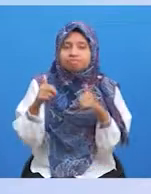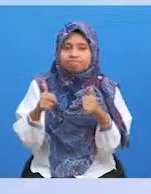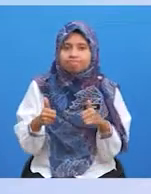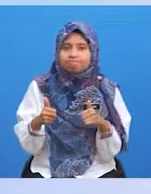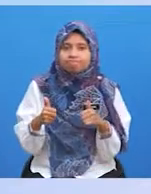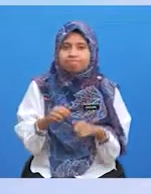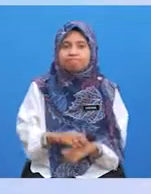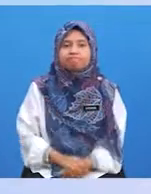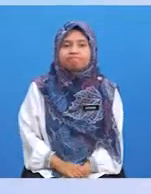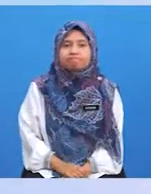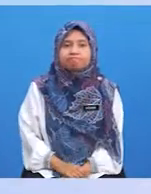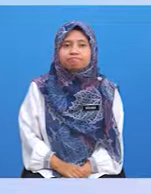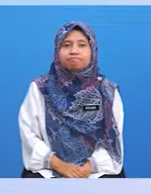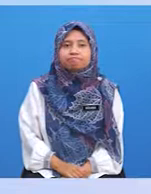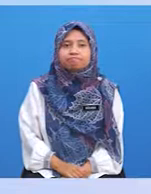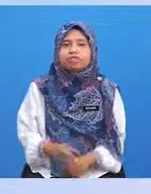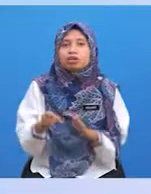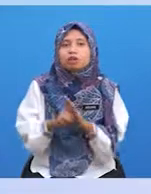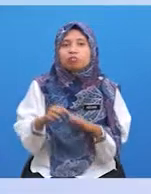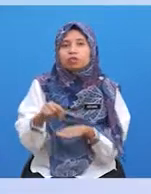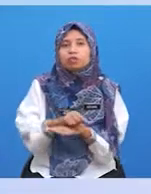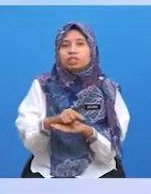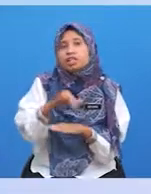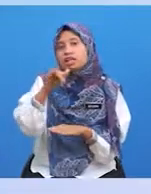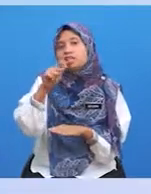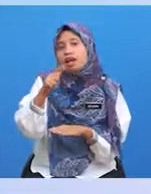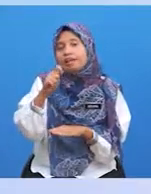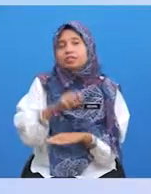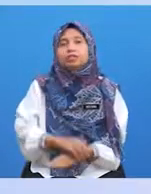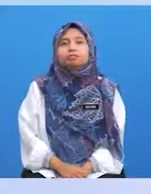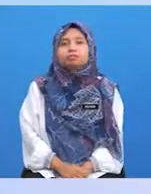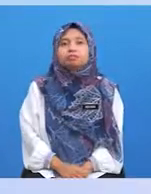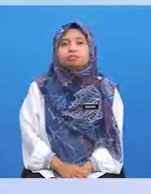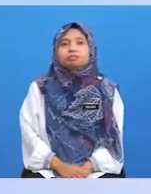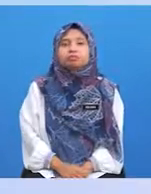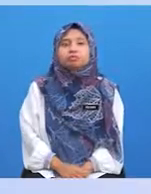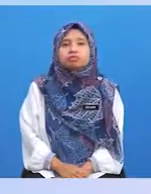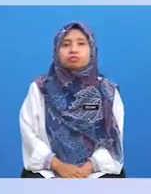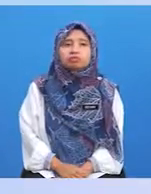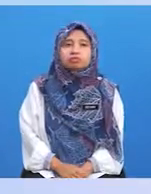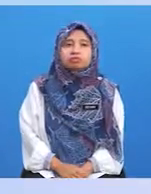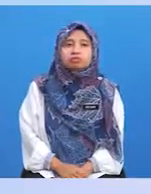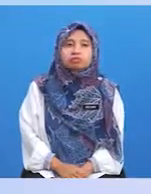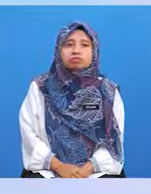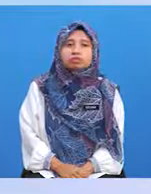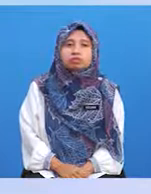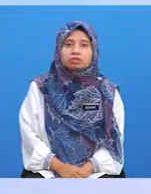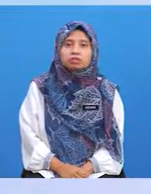Bagus, anak murid cikgu. Betul, menggunakan teknologi maklumat. Apa pendapat kamu